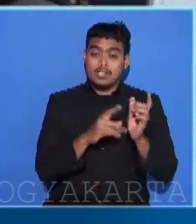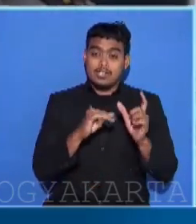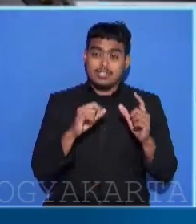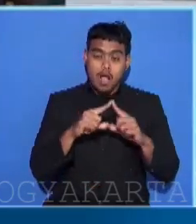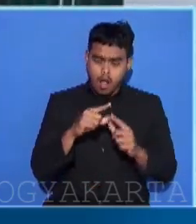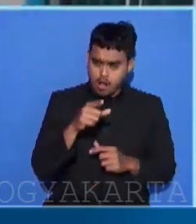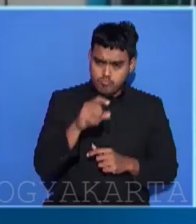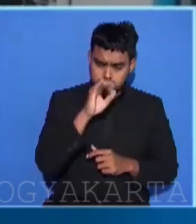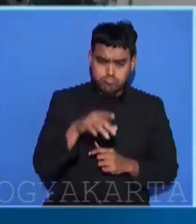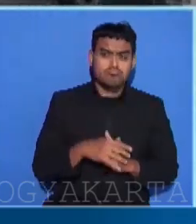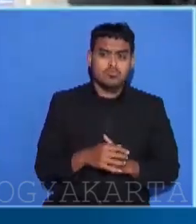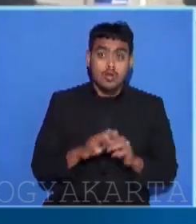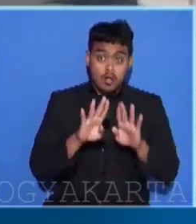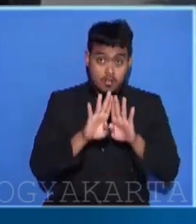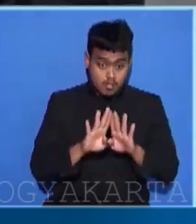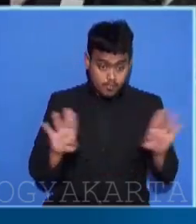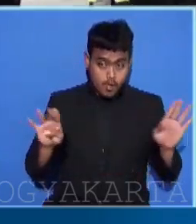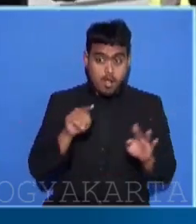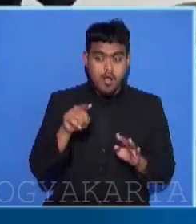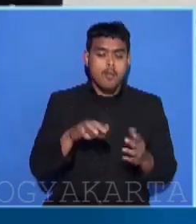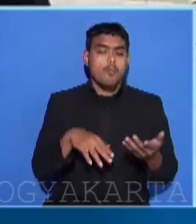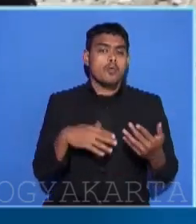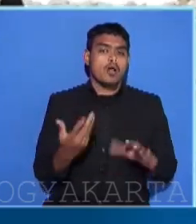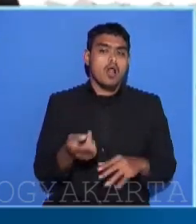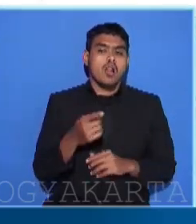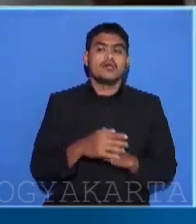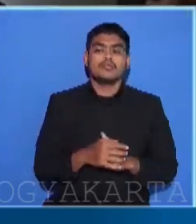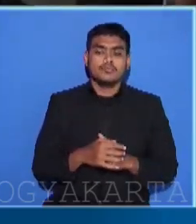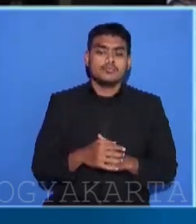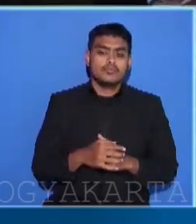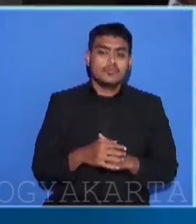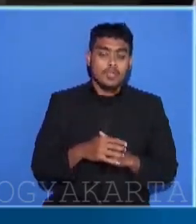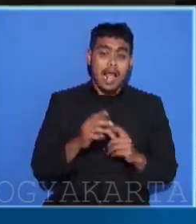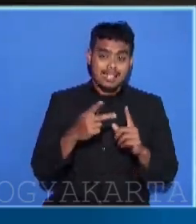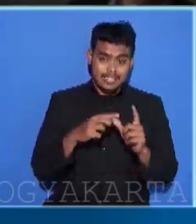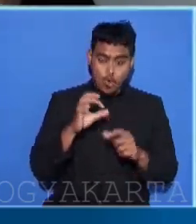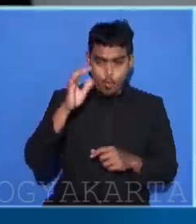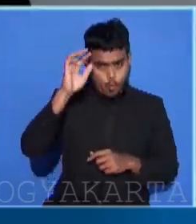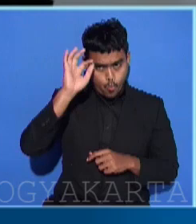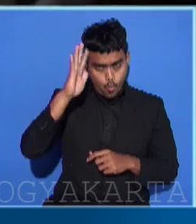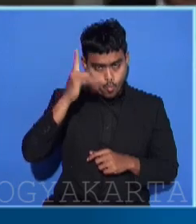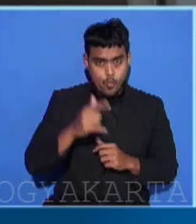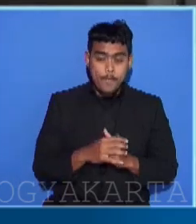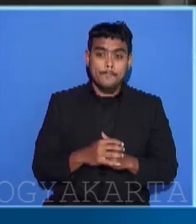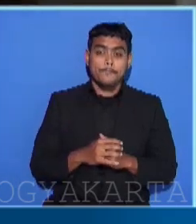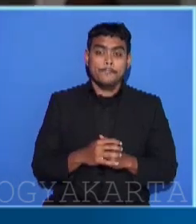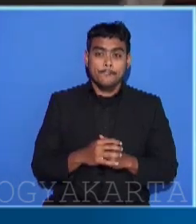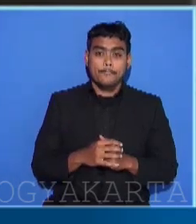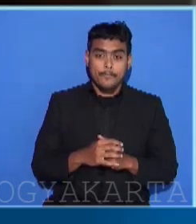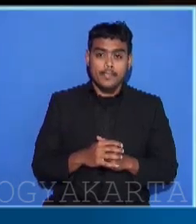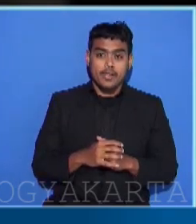secara transparan mengusut kasus tewasnya Brigpol HS, ajudan Kapolda Kalimantan Utara, Irjen Daniel Aditya